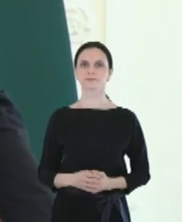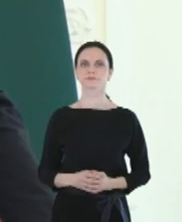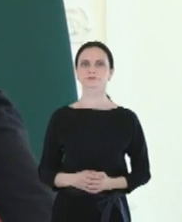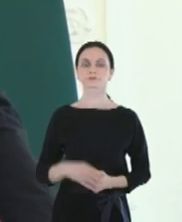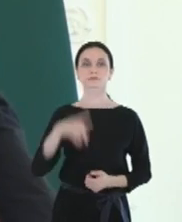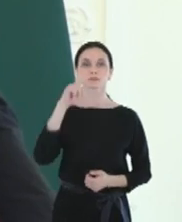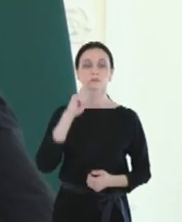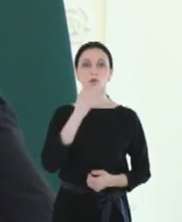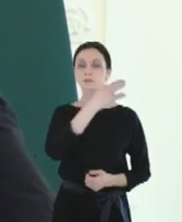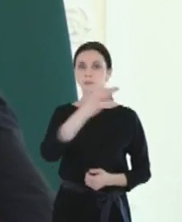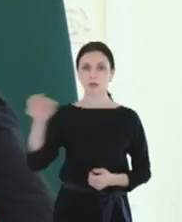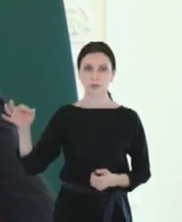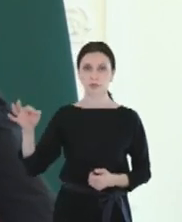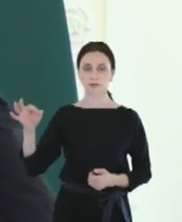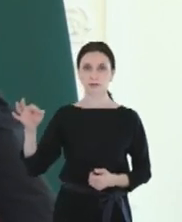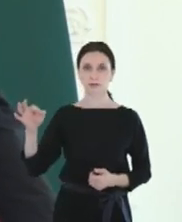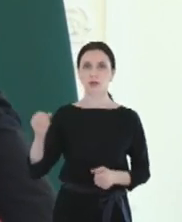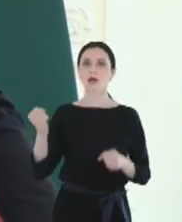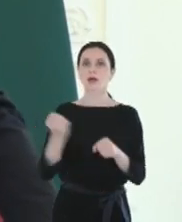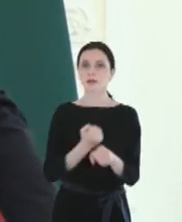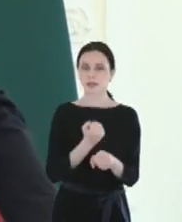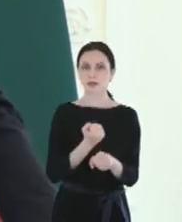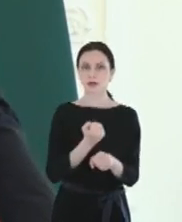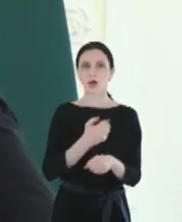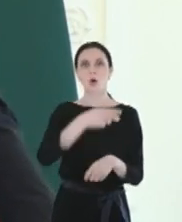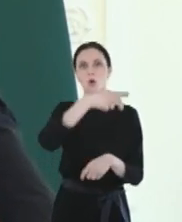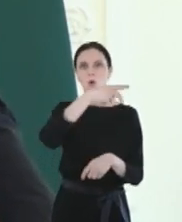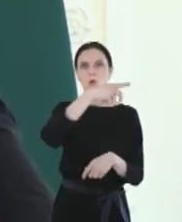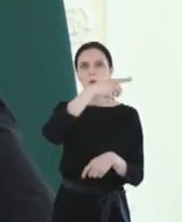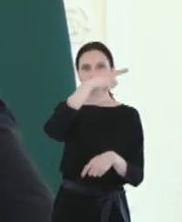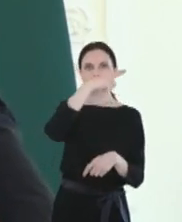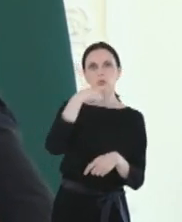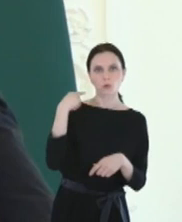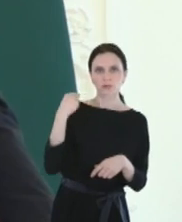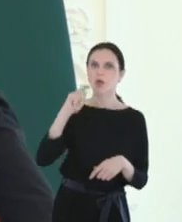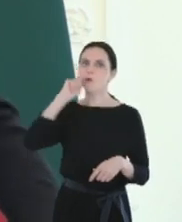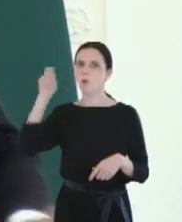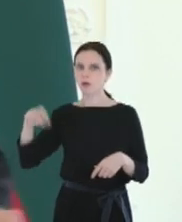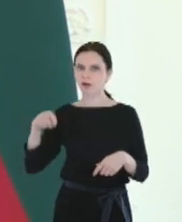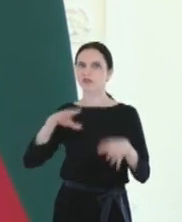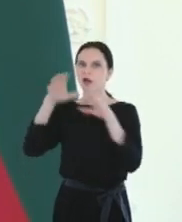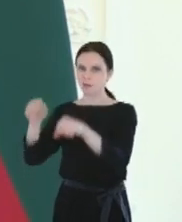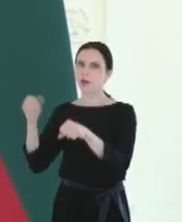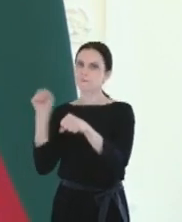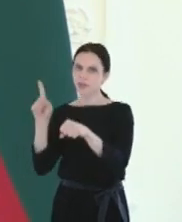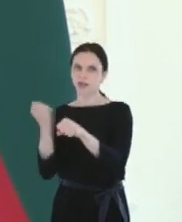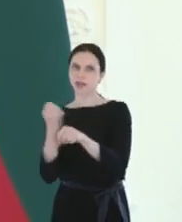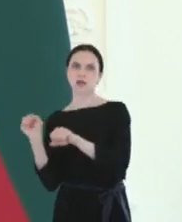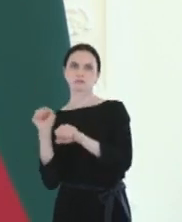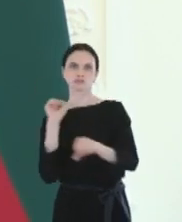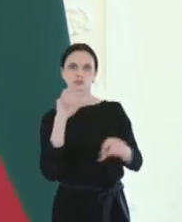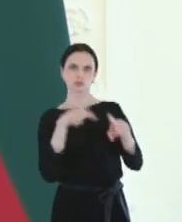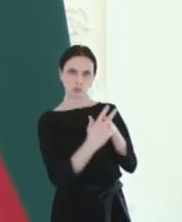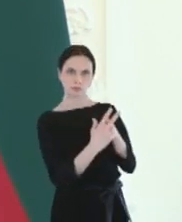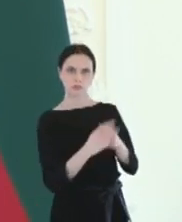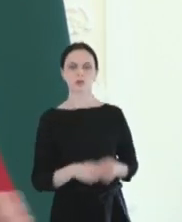Pabrėžiau, kad visomis priemonėmis turime stabdyti Rusijos karinę agresiją prieš Ukrainą. Rusija ir Baltarusija privalo